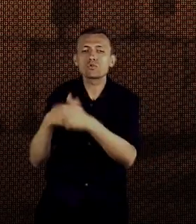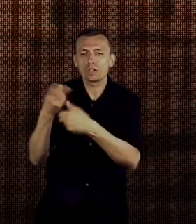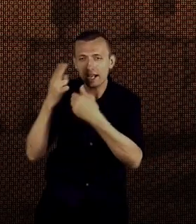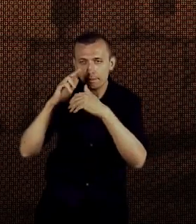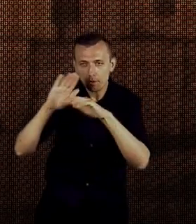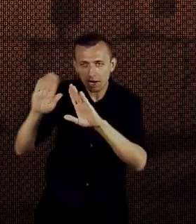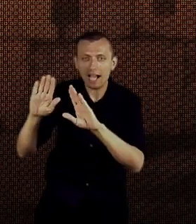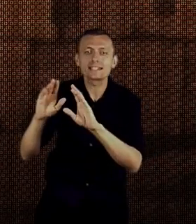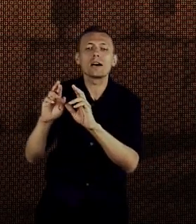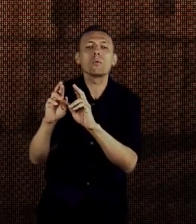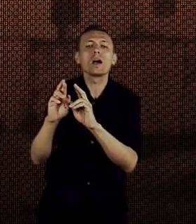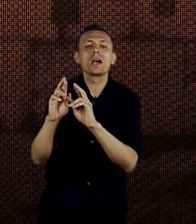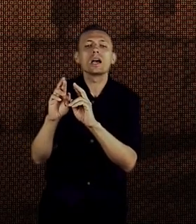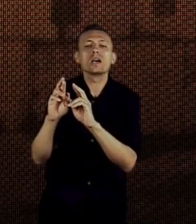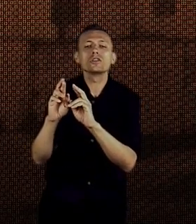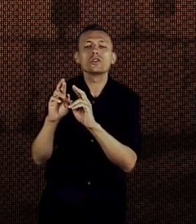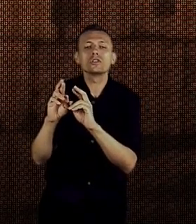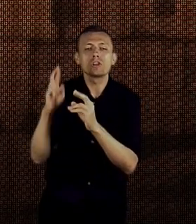Wiara wyjaśniona.